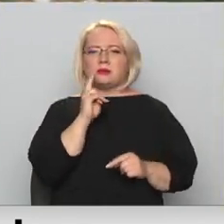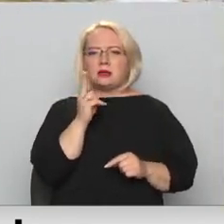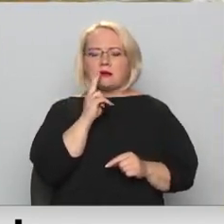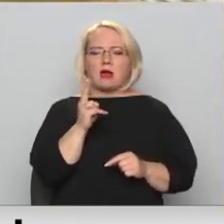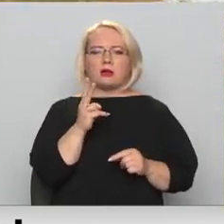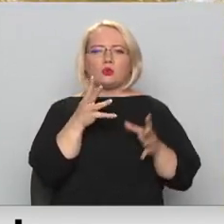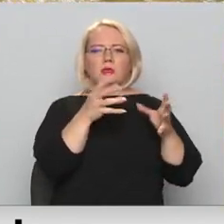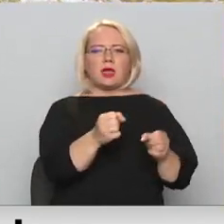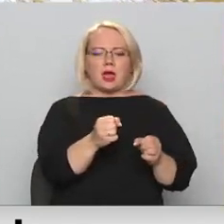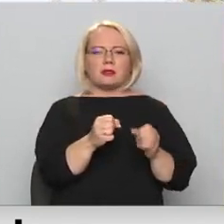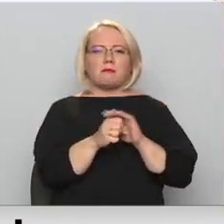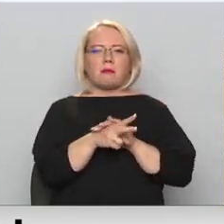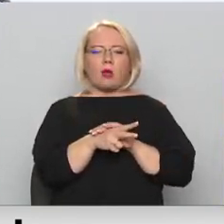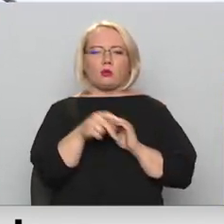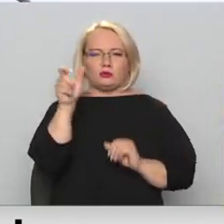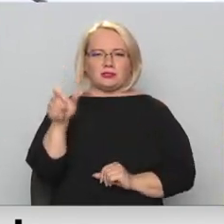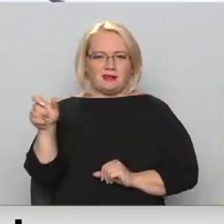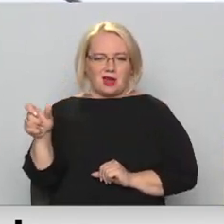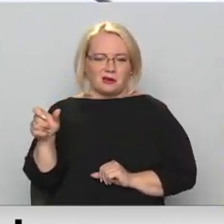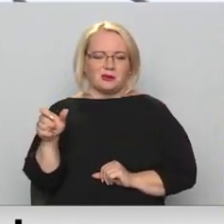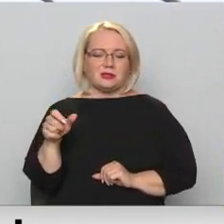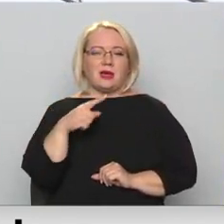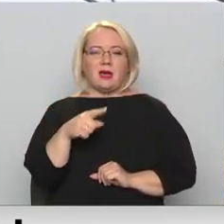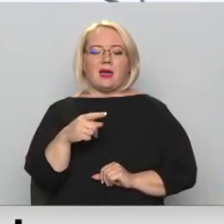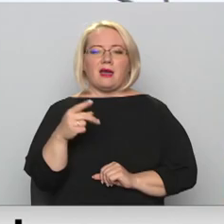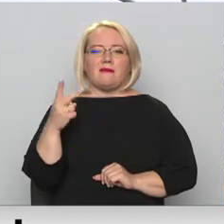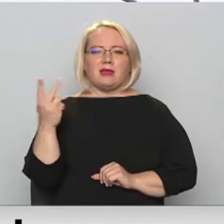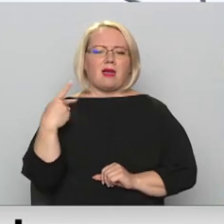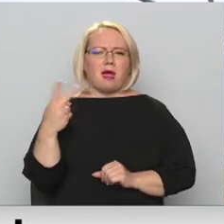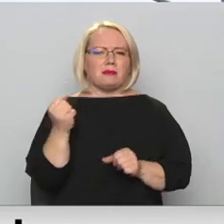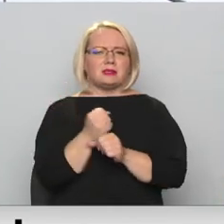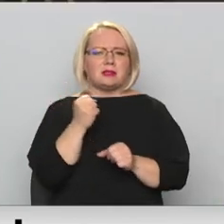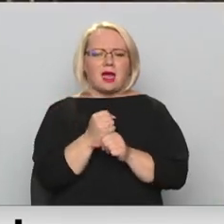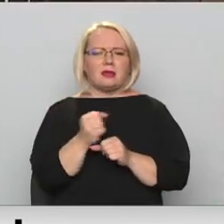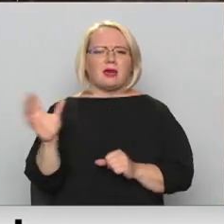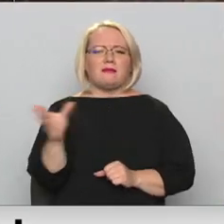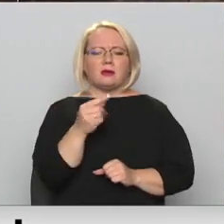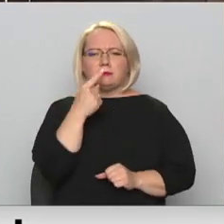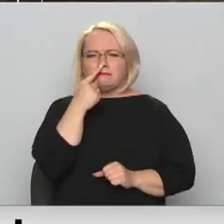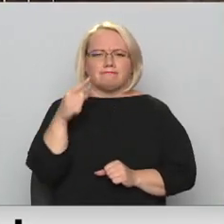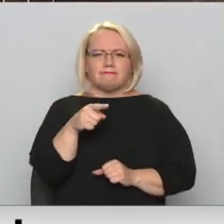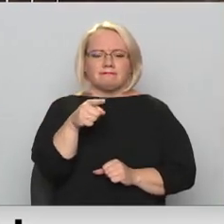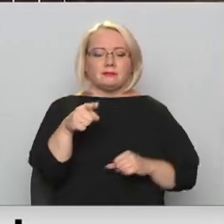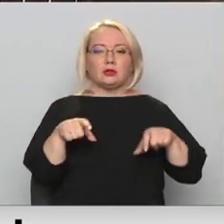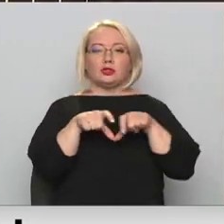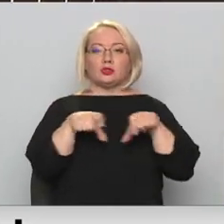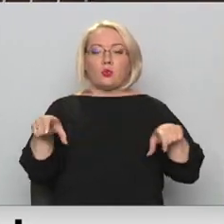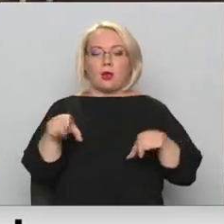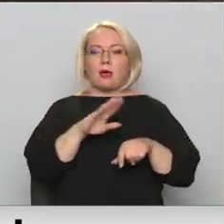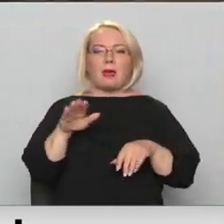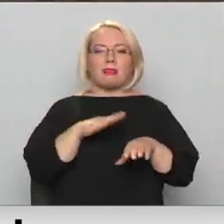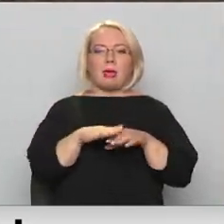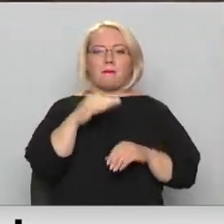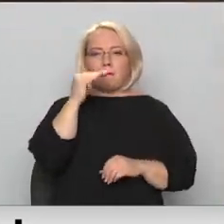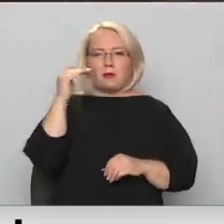ķert bēgošos likumpārkāpējus. Pārinieks strādā visur, kur vien vajag suņa ožu. Skolās pie nepilngadīgajiem